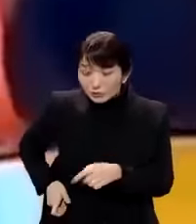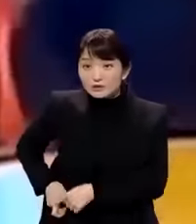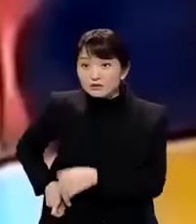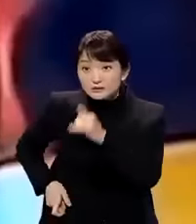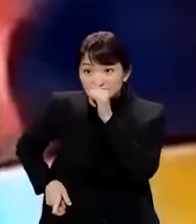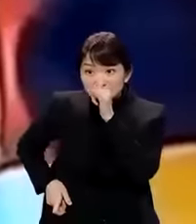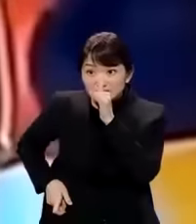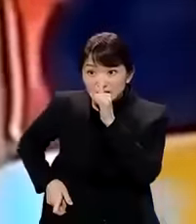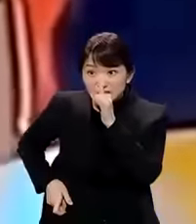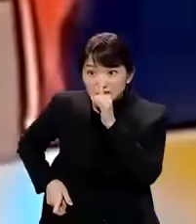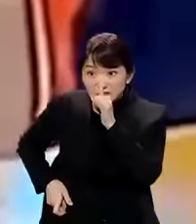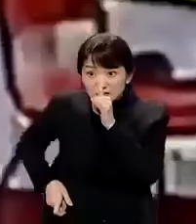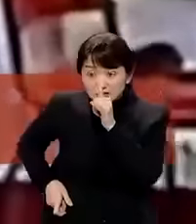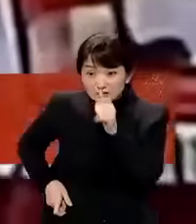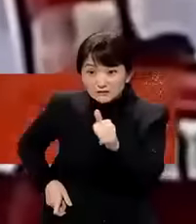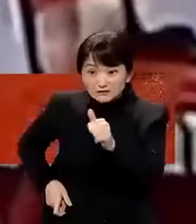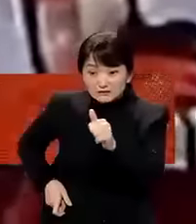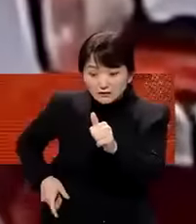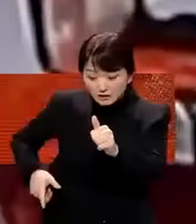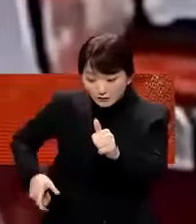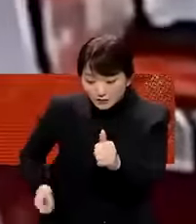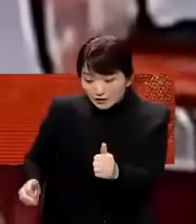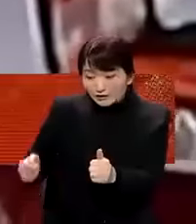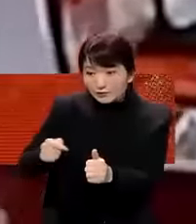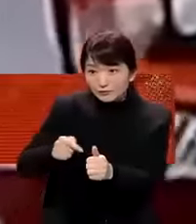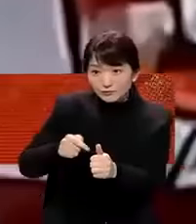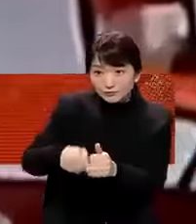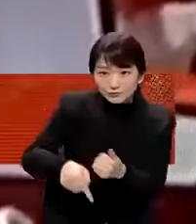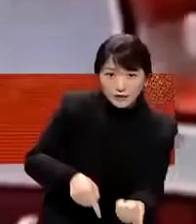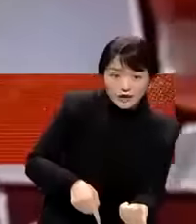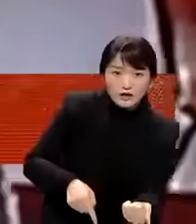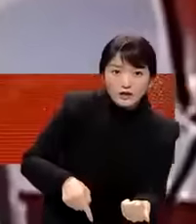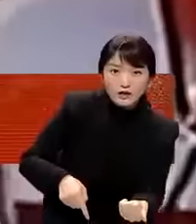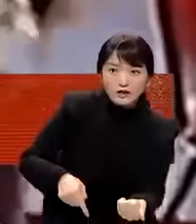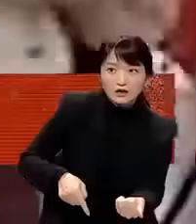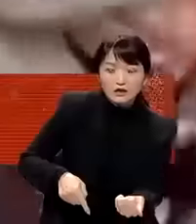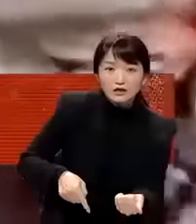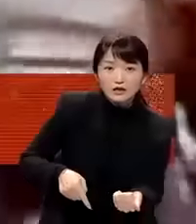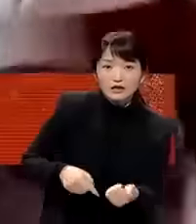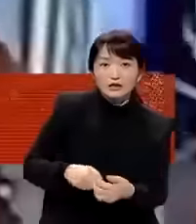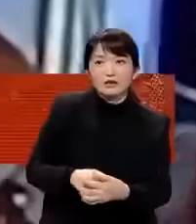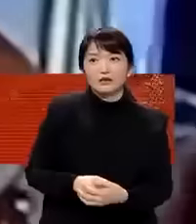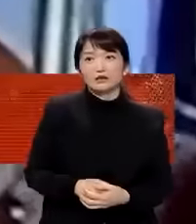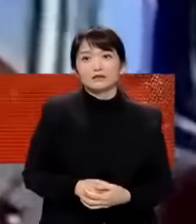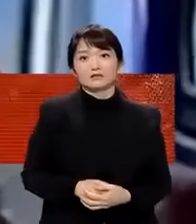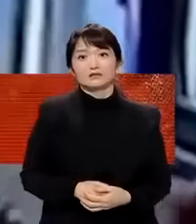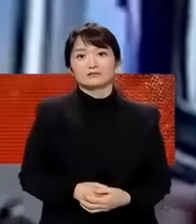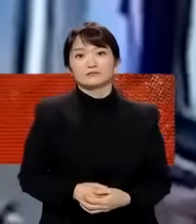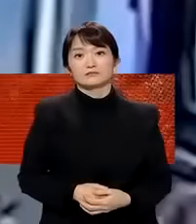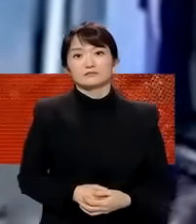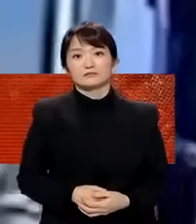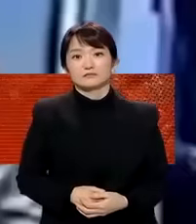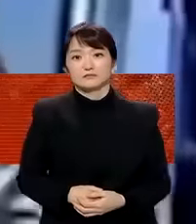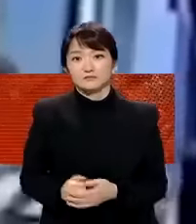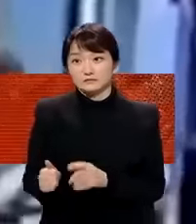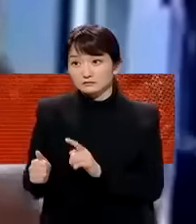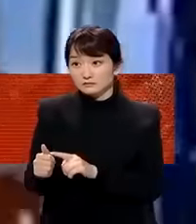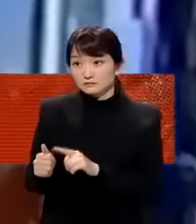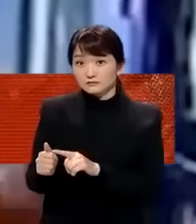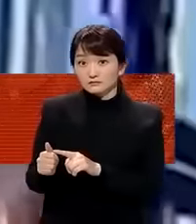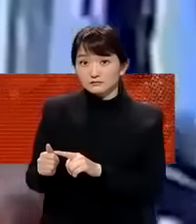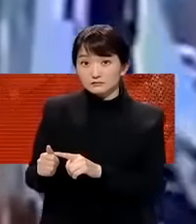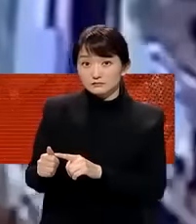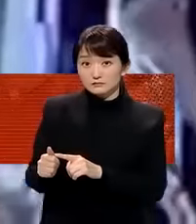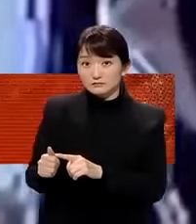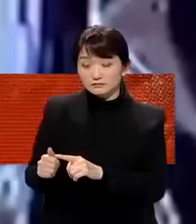그게 바닥으로 툭 떨어지면서 황당하게도 발포가 됐던 겁니다 세상에이 뭐야 이거 정작이 남성은